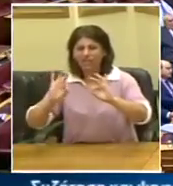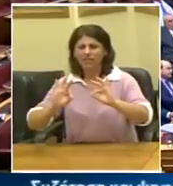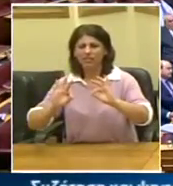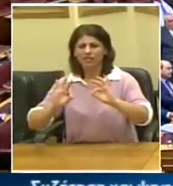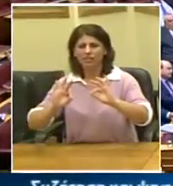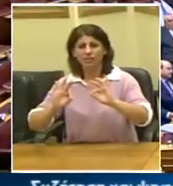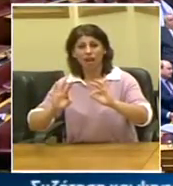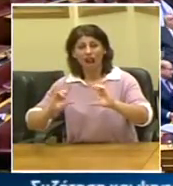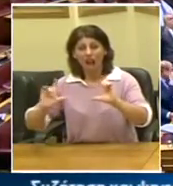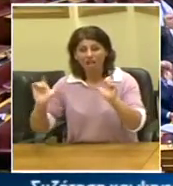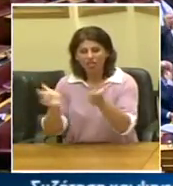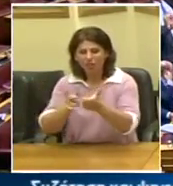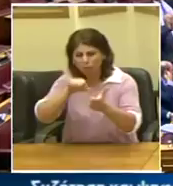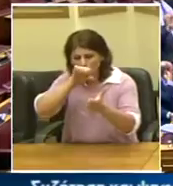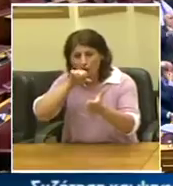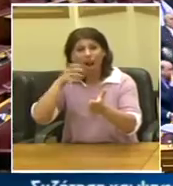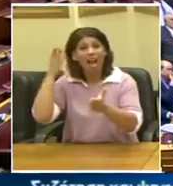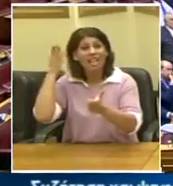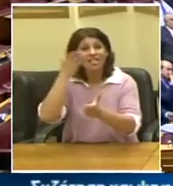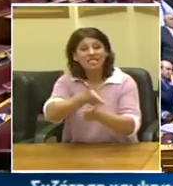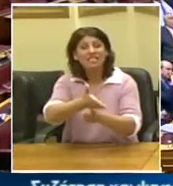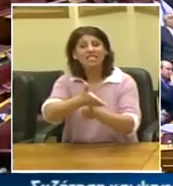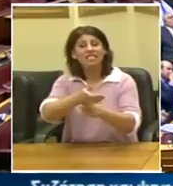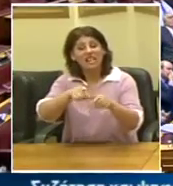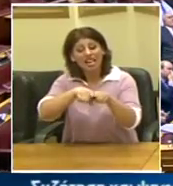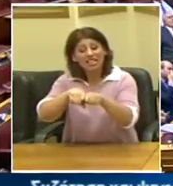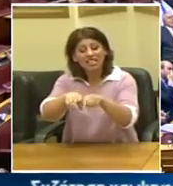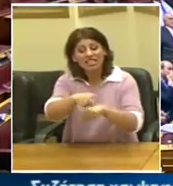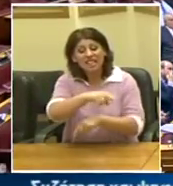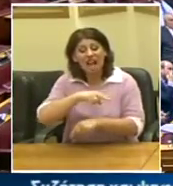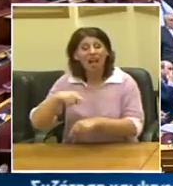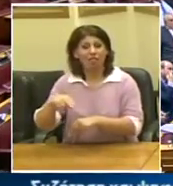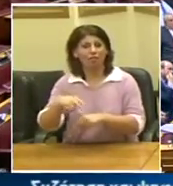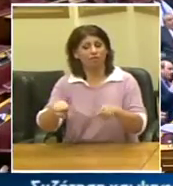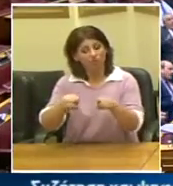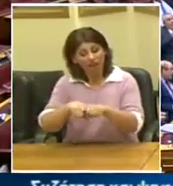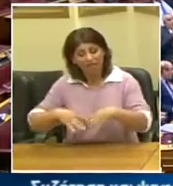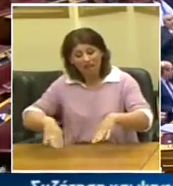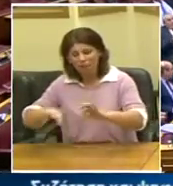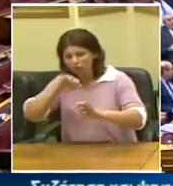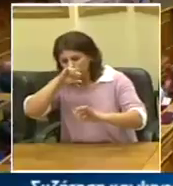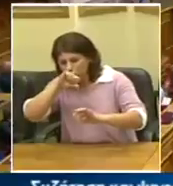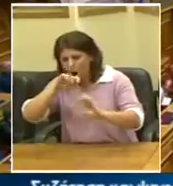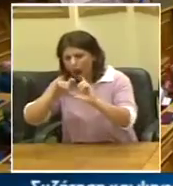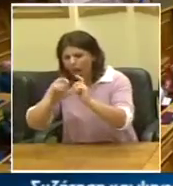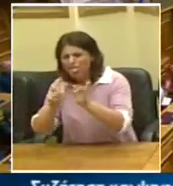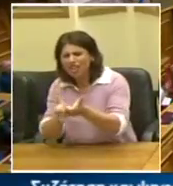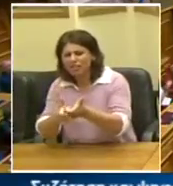του εθνικισμού. Εσείς και οι συνάδελφοί σας. Εσείς και οι συνάδελφοί σας.